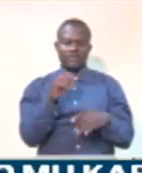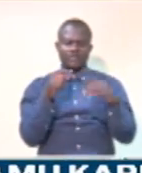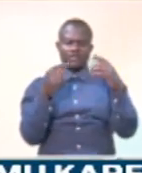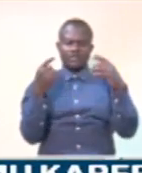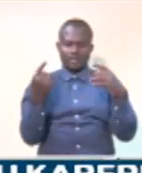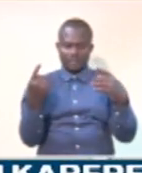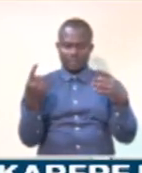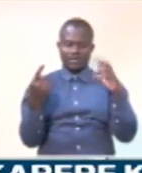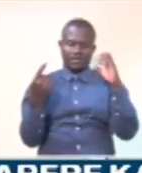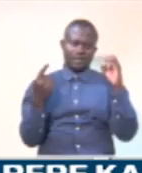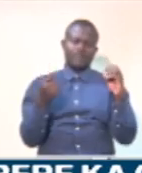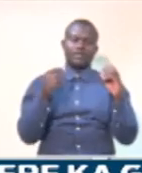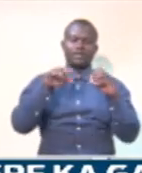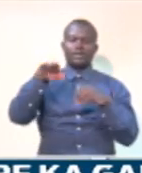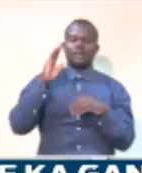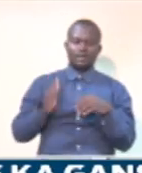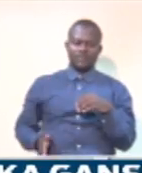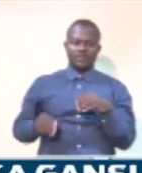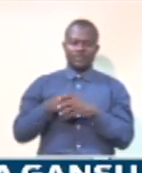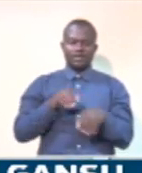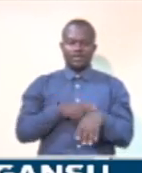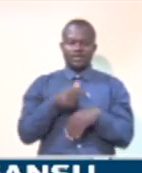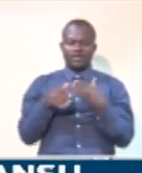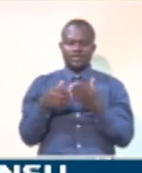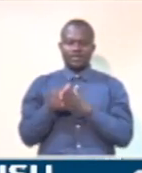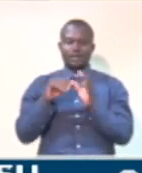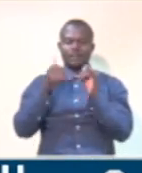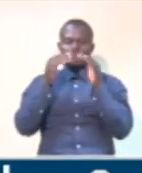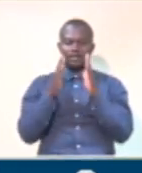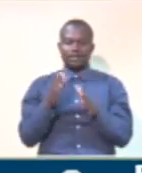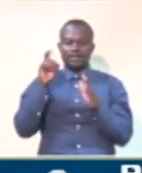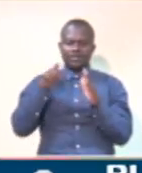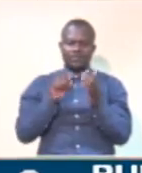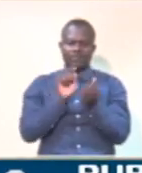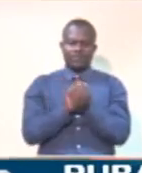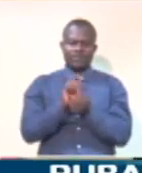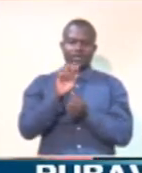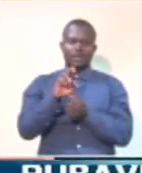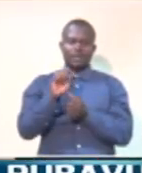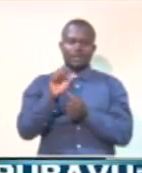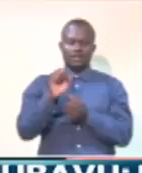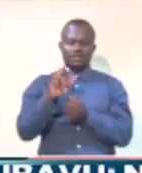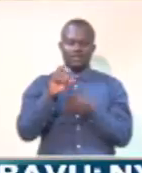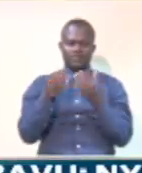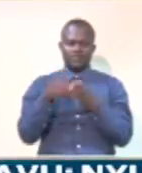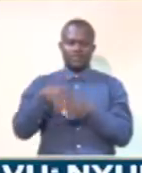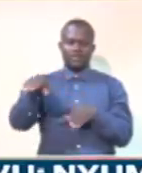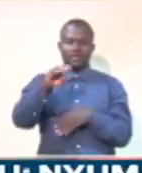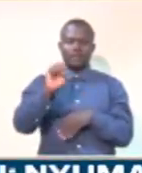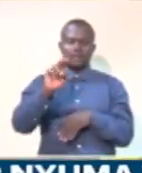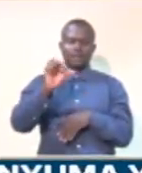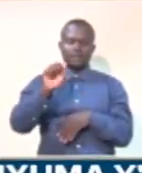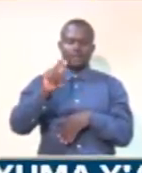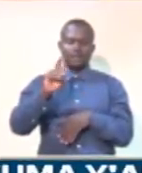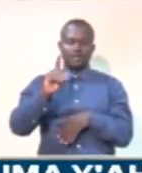busa kuri stade ya Huye mu gihe umukino wagombaga guhuza Rutsiro FC na Marine FC kuri stade Umuganda